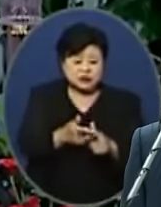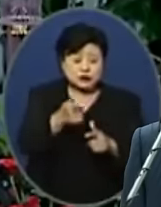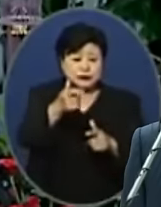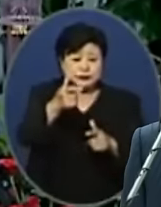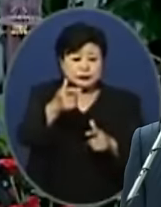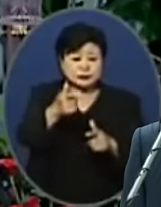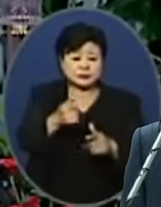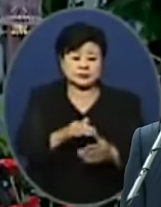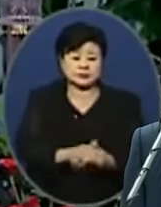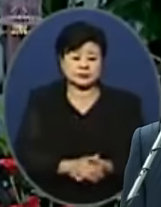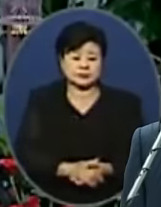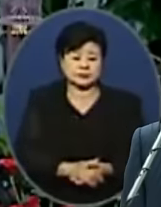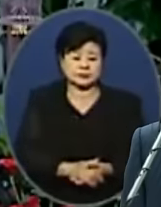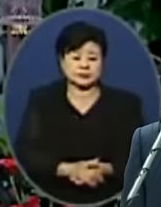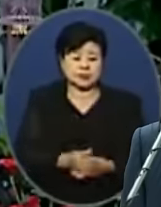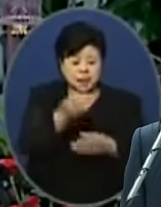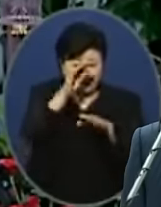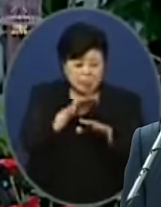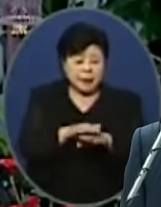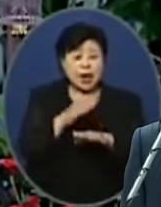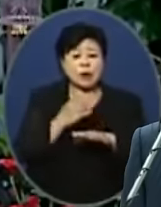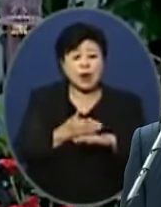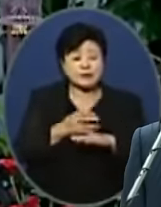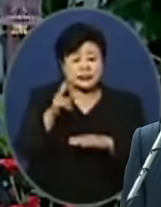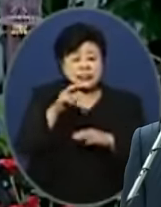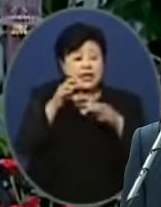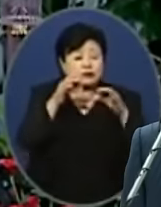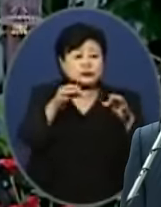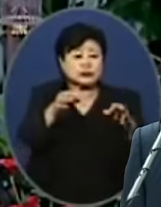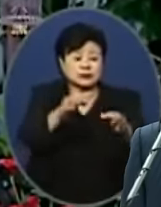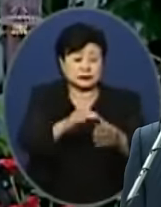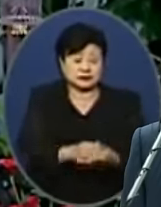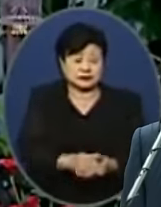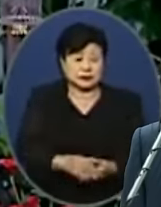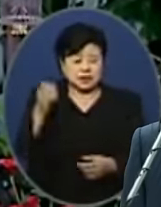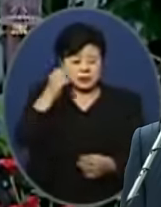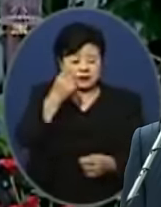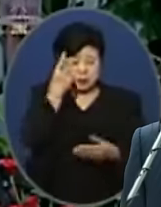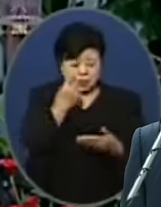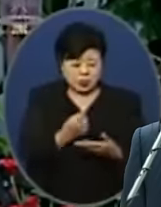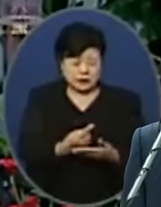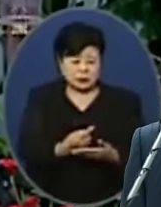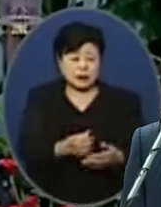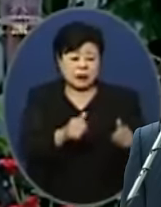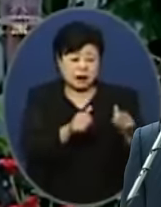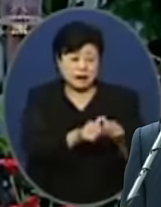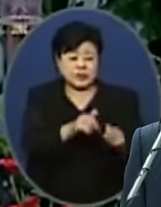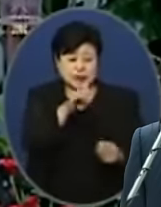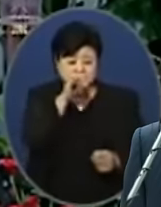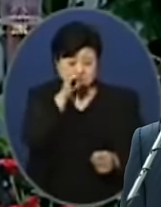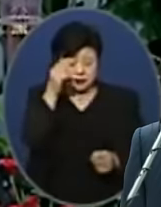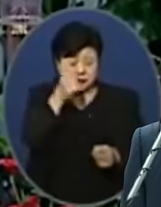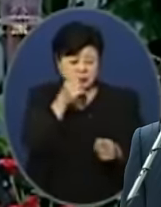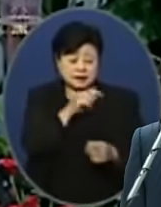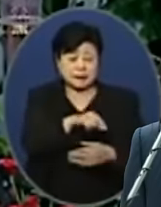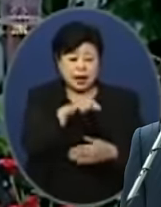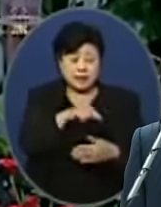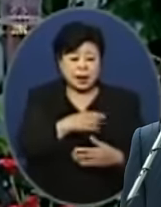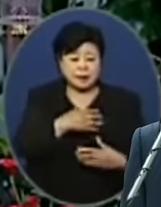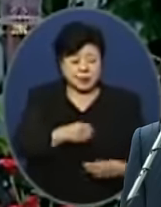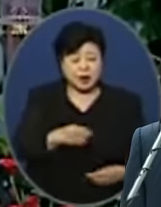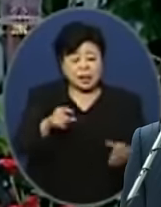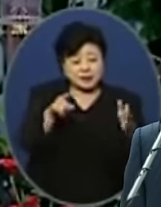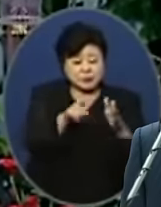예수님을 예배하고 감사하고 찬양하면 성령이 와서 여러분과 같이 있고 성령은 마음에